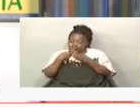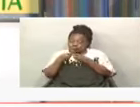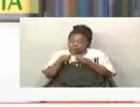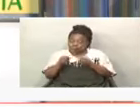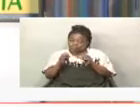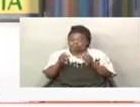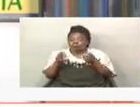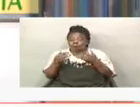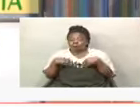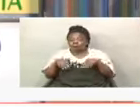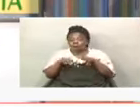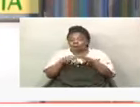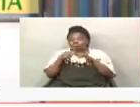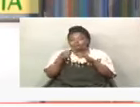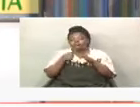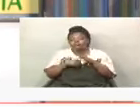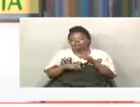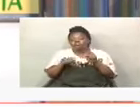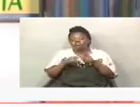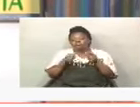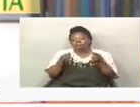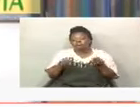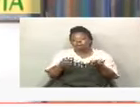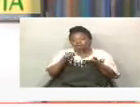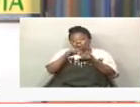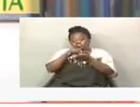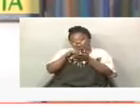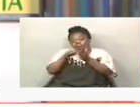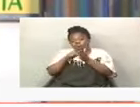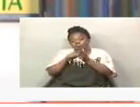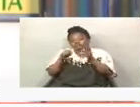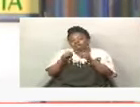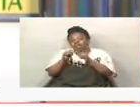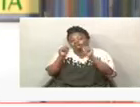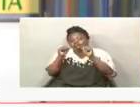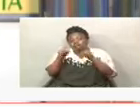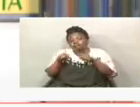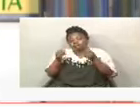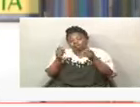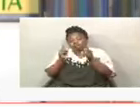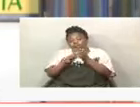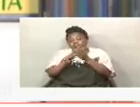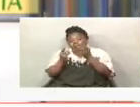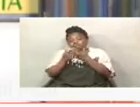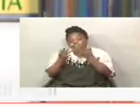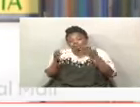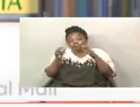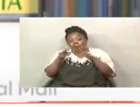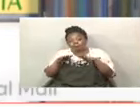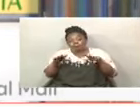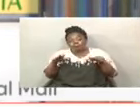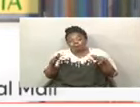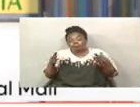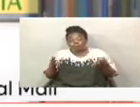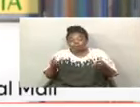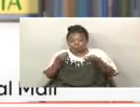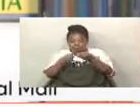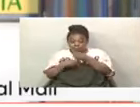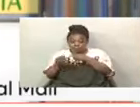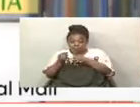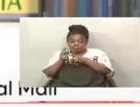okuba ekikulu kye weetaaga z'ensigo za sunflower ate zino osobola zifuna wonna mu katale konna oba okuzigula ku